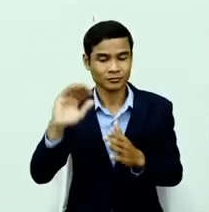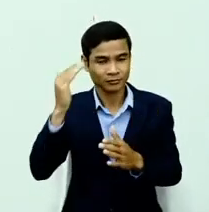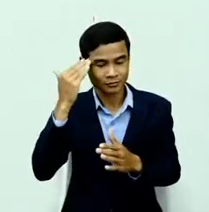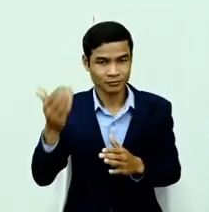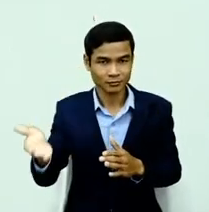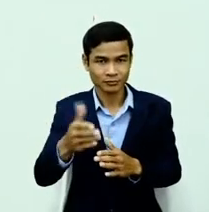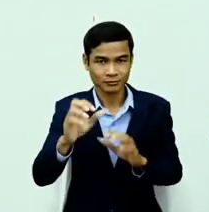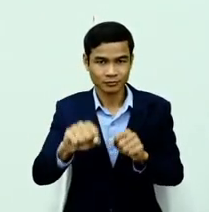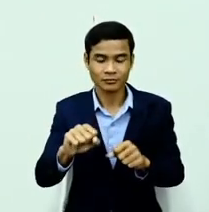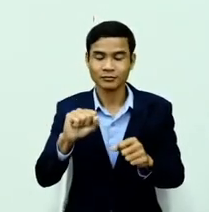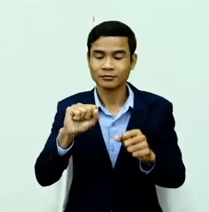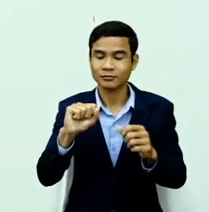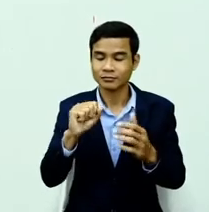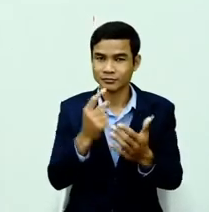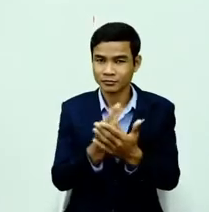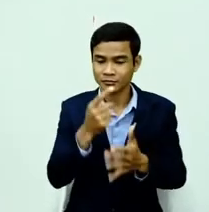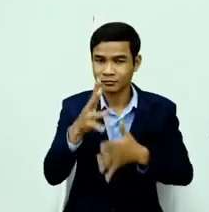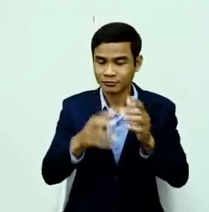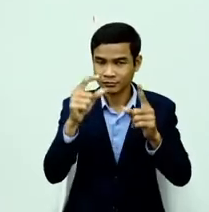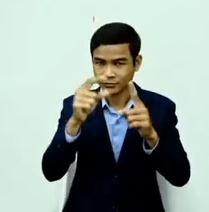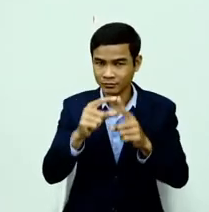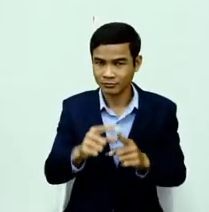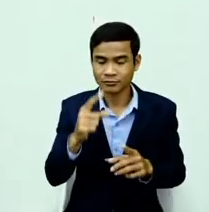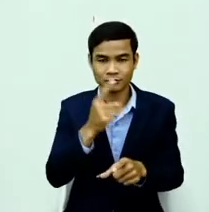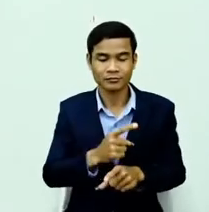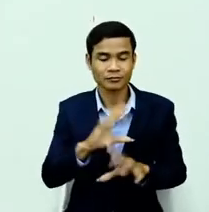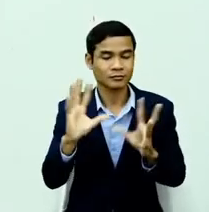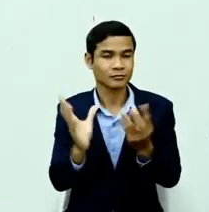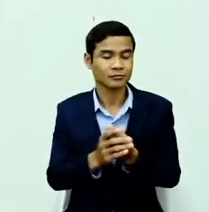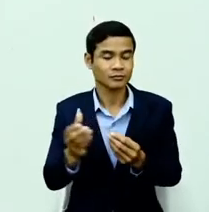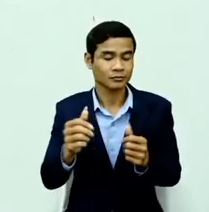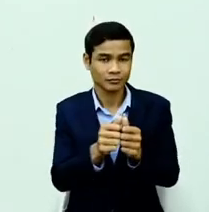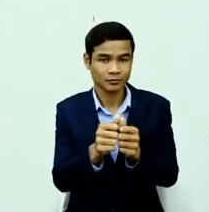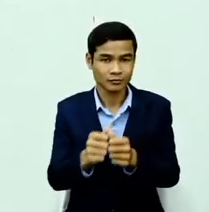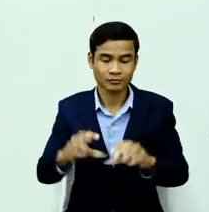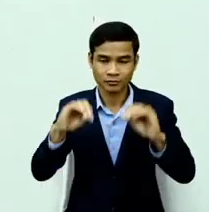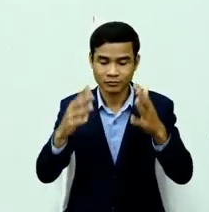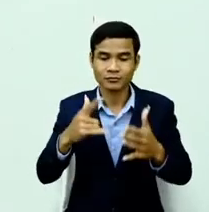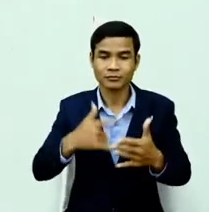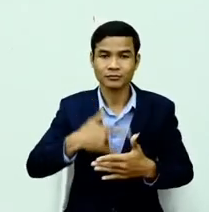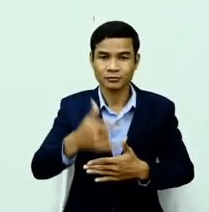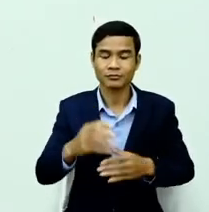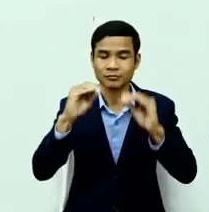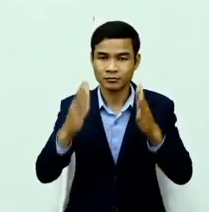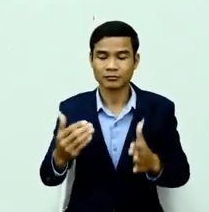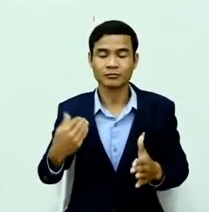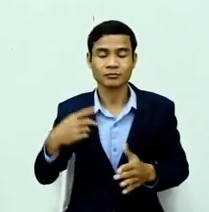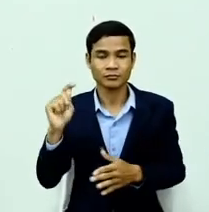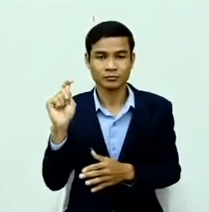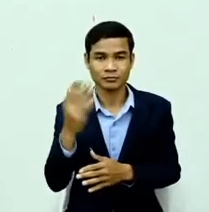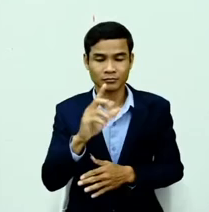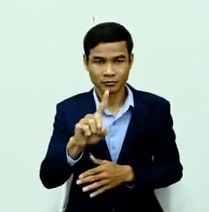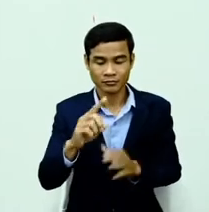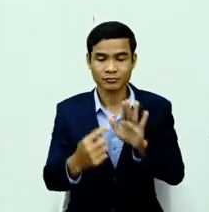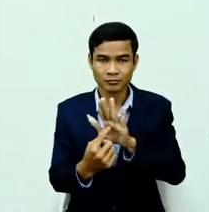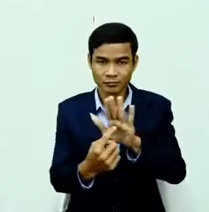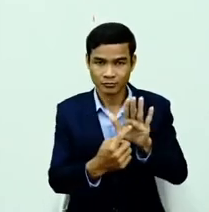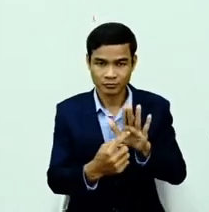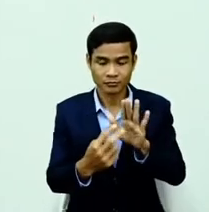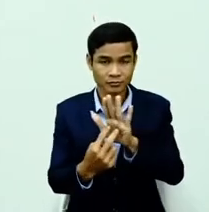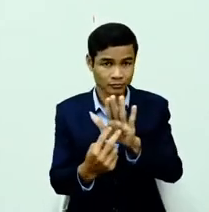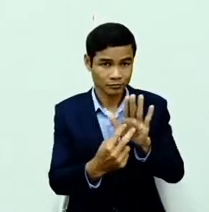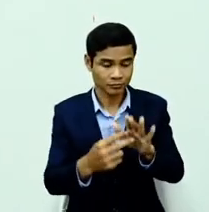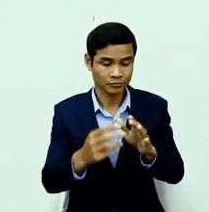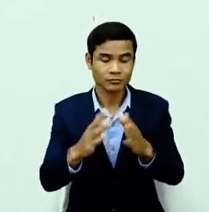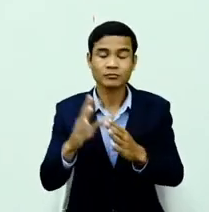con chị bàn chùa rùm ăn nè bị tình ăn hịp bàn trầm trời rùm chùm mùi nè kêu ná ta bắn tất tiết nè nè kêu nâng miền ở rục hiệp mùi chóng bằng hàng cơn chàng bằng